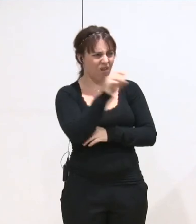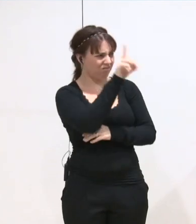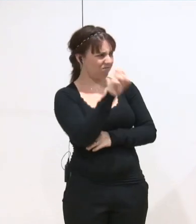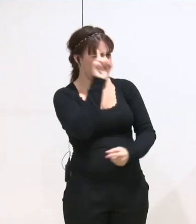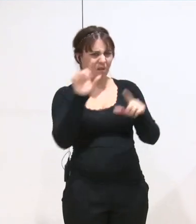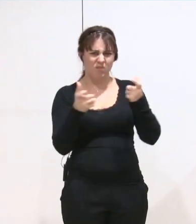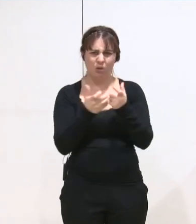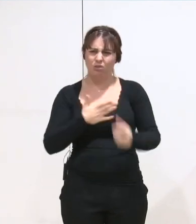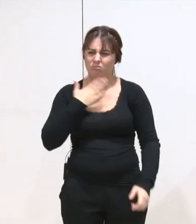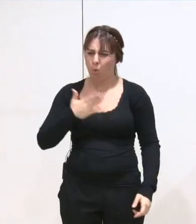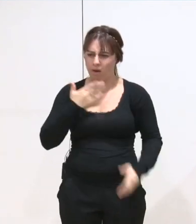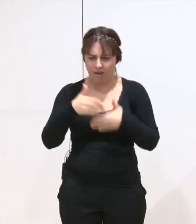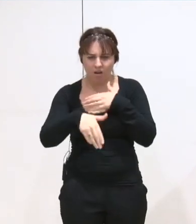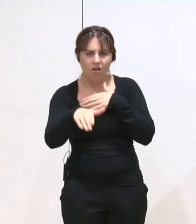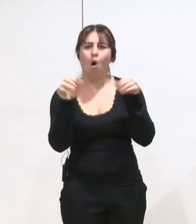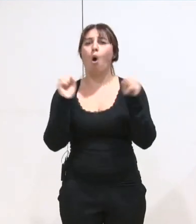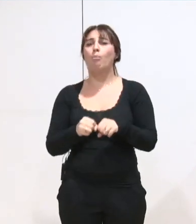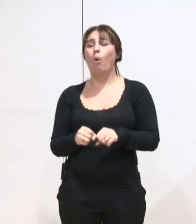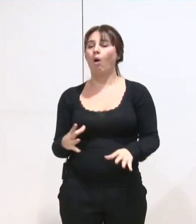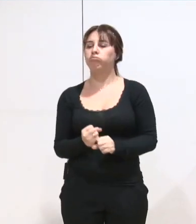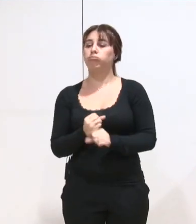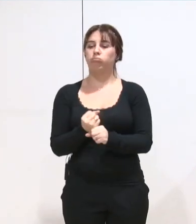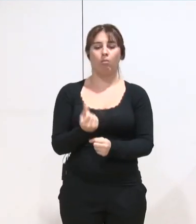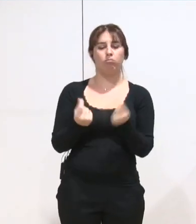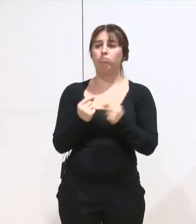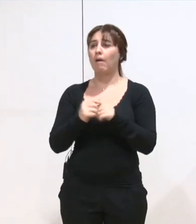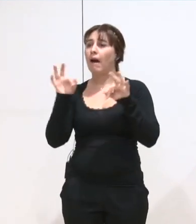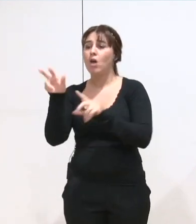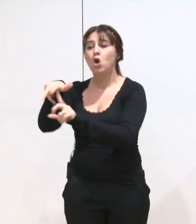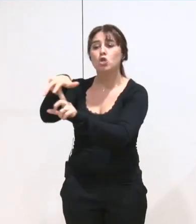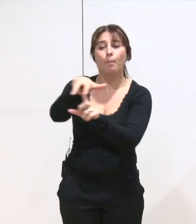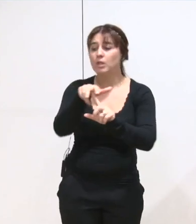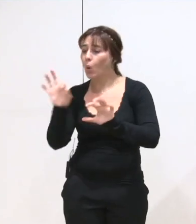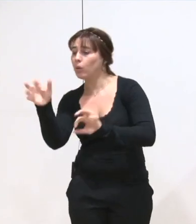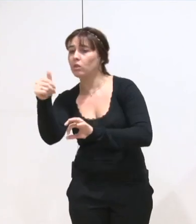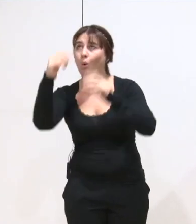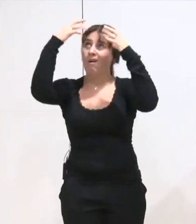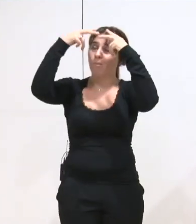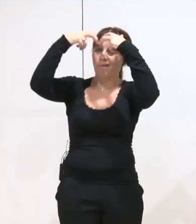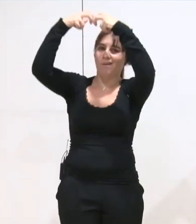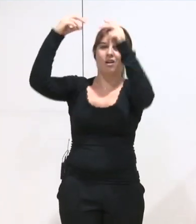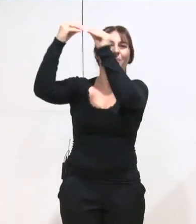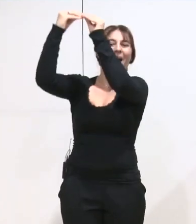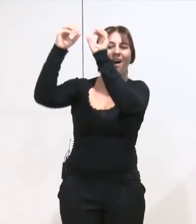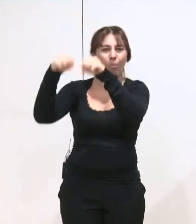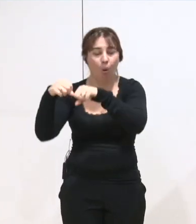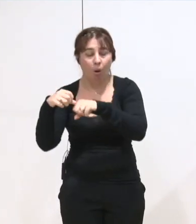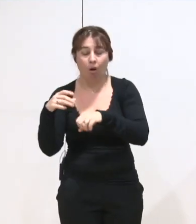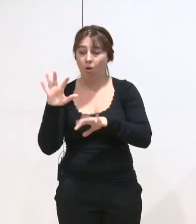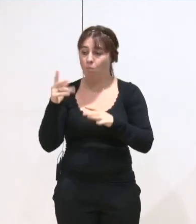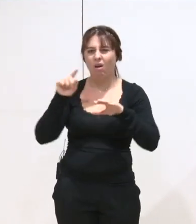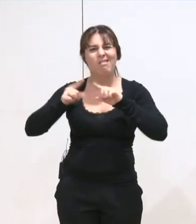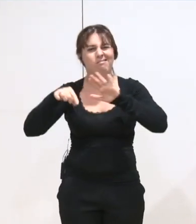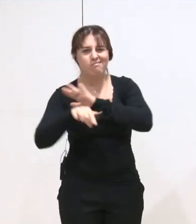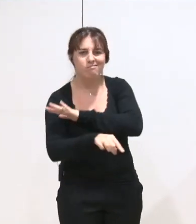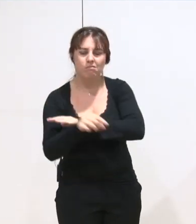porter. C'est sûr qu'on peut faire ça à la sauvette, regarder s'il y a du gui et des champignons parasites, où on peut rentrer absolument dans le détail et voir s'il n'y a